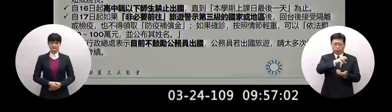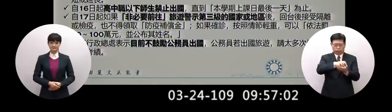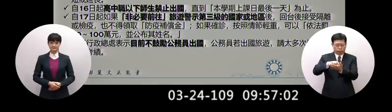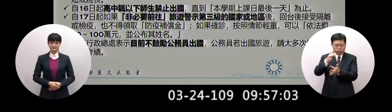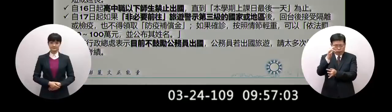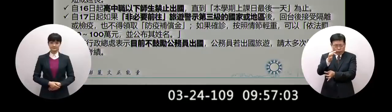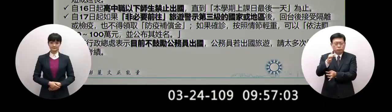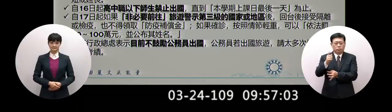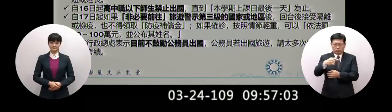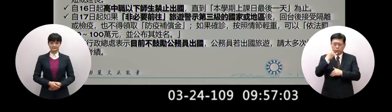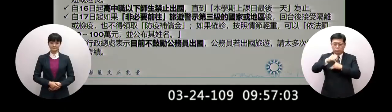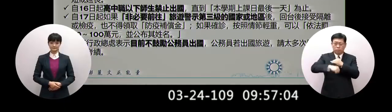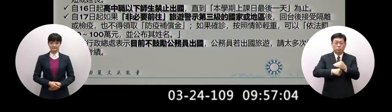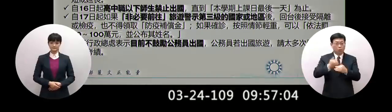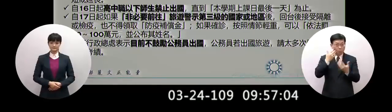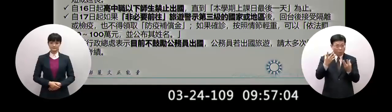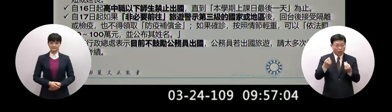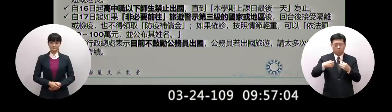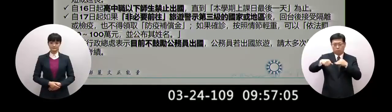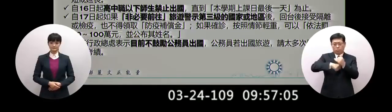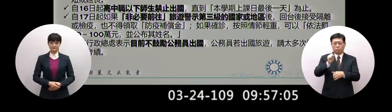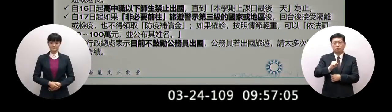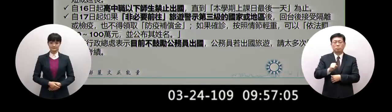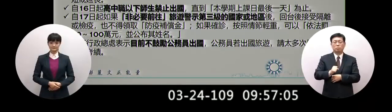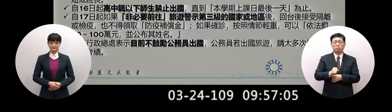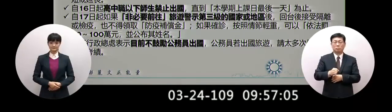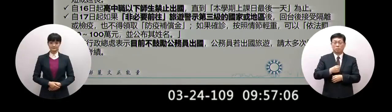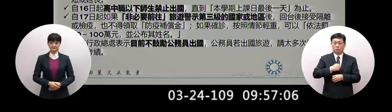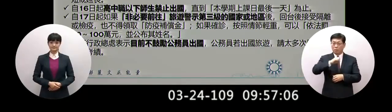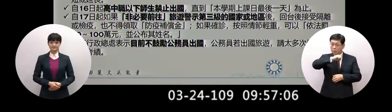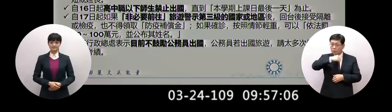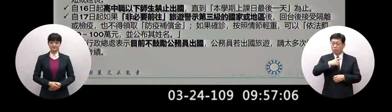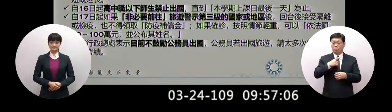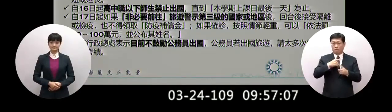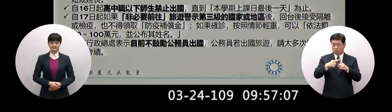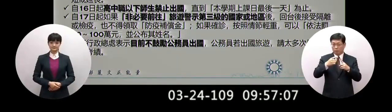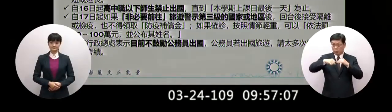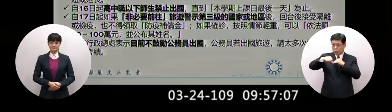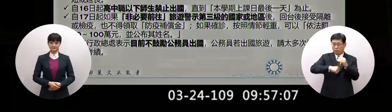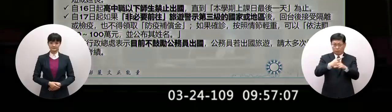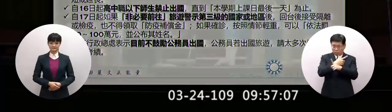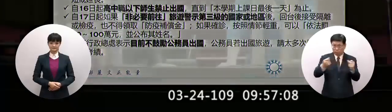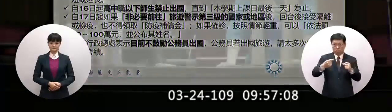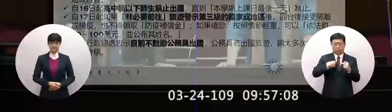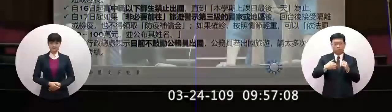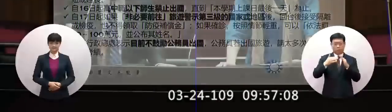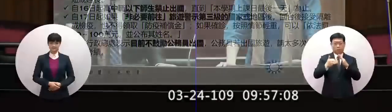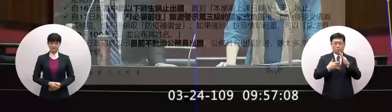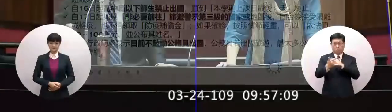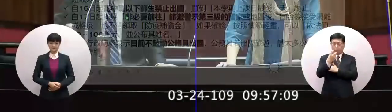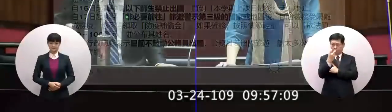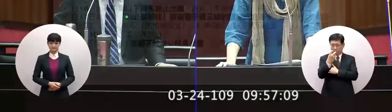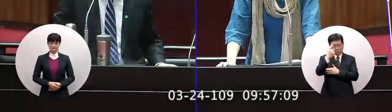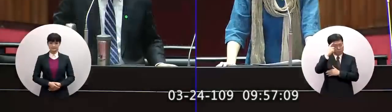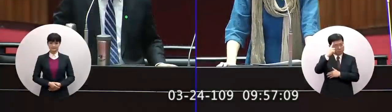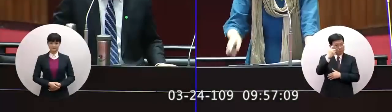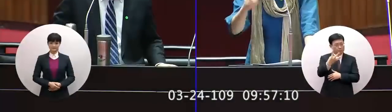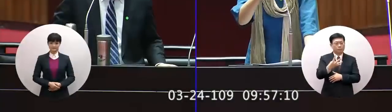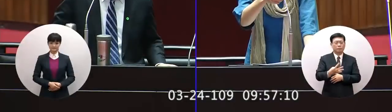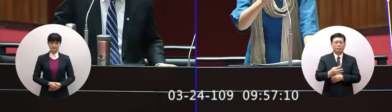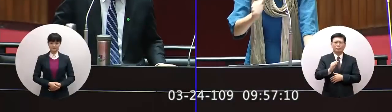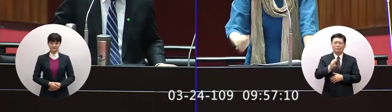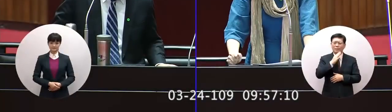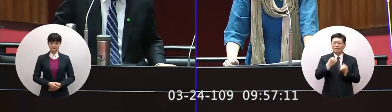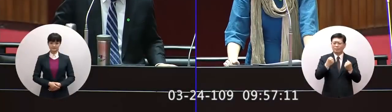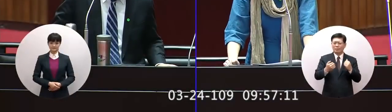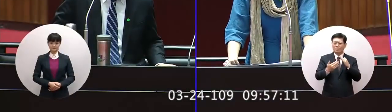一些证明啊等等的，否则的话是不可以入境的。那所有台湾公民入境都一律要居家的检疫14天，但